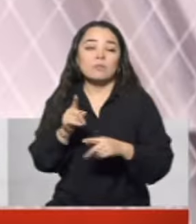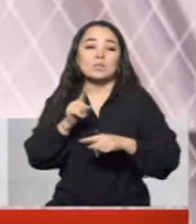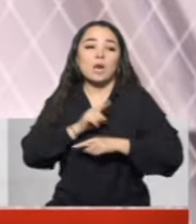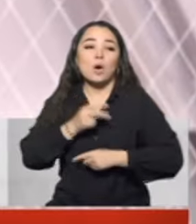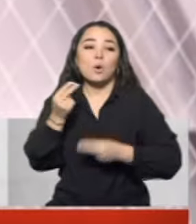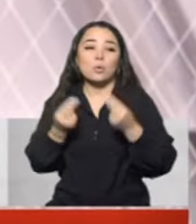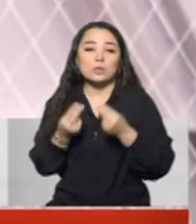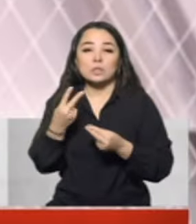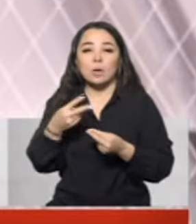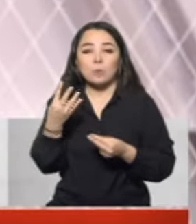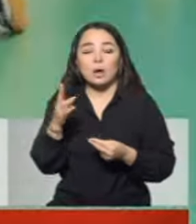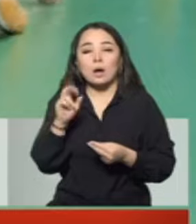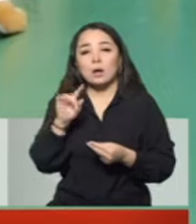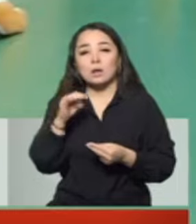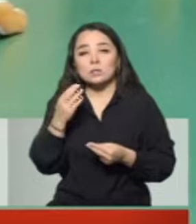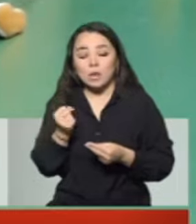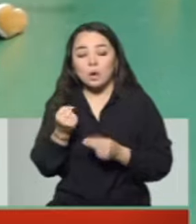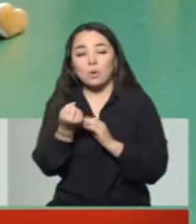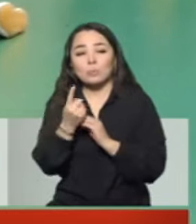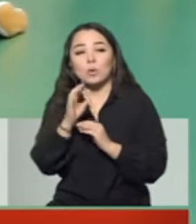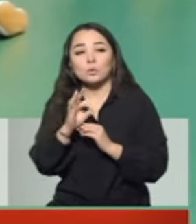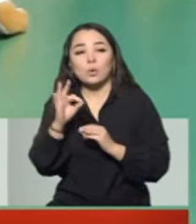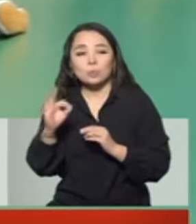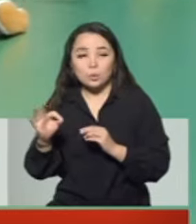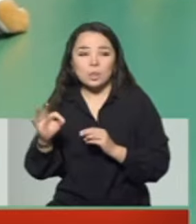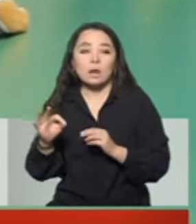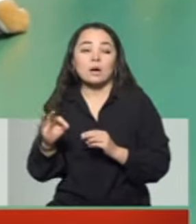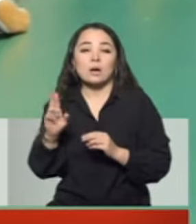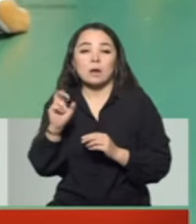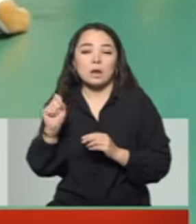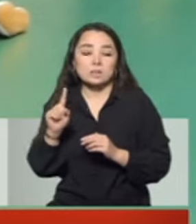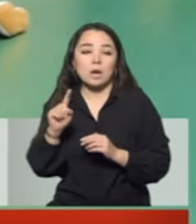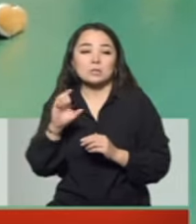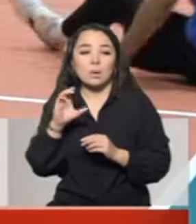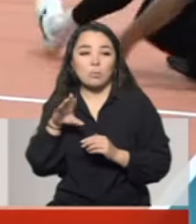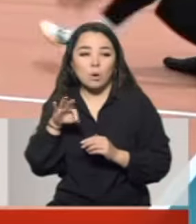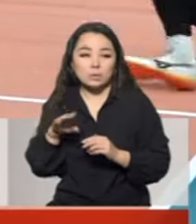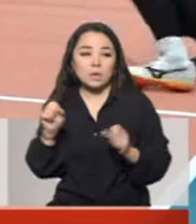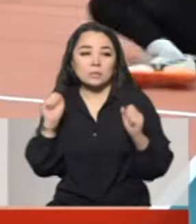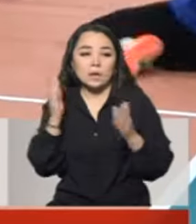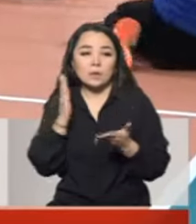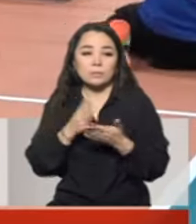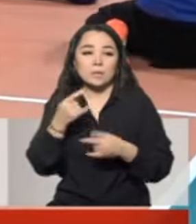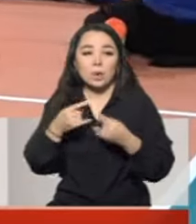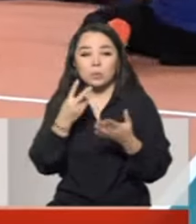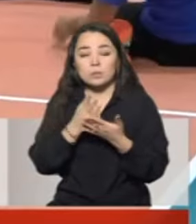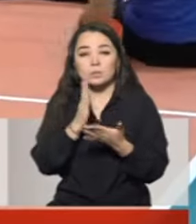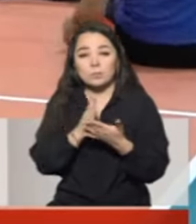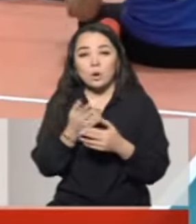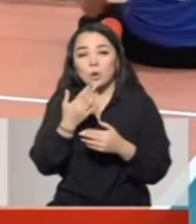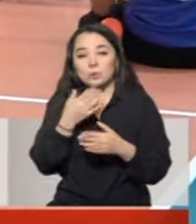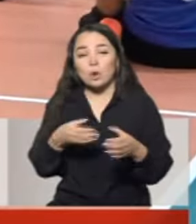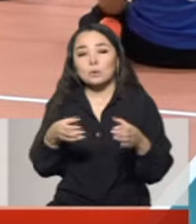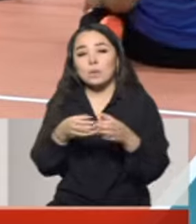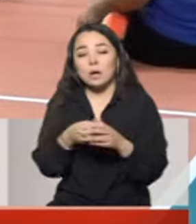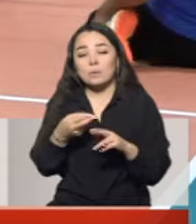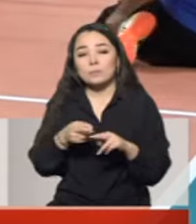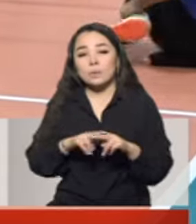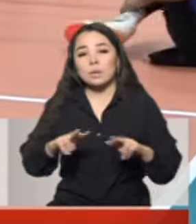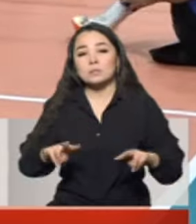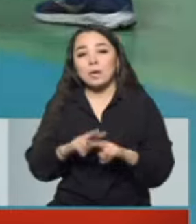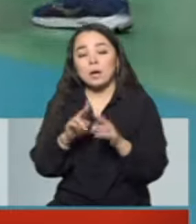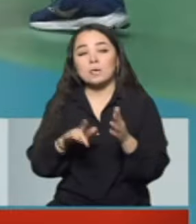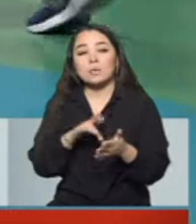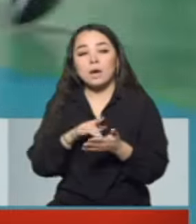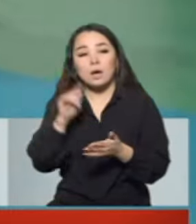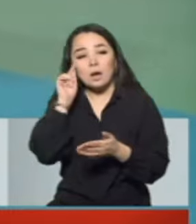ойын 24 қараша күні сағат 11:00-де Қазспорт телеарнасында тікелей эфирде көрсетіледі. Ұлттық құрама былтыр Астанада